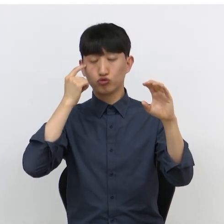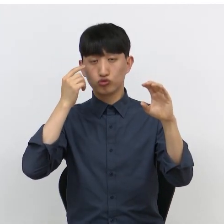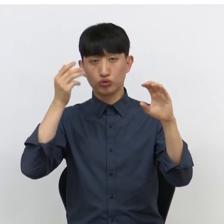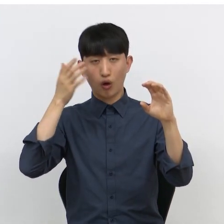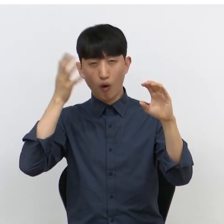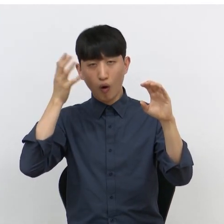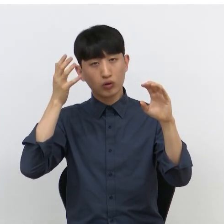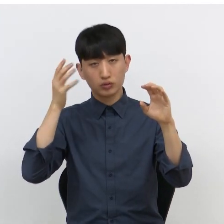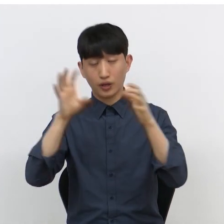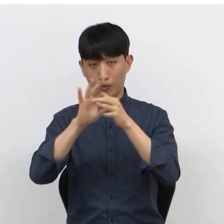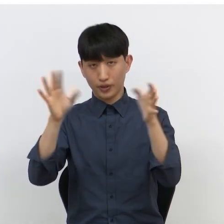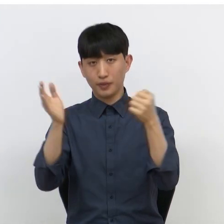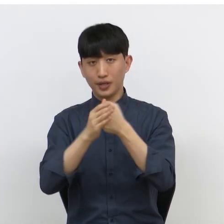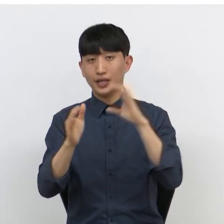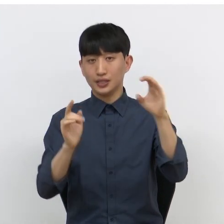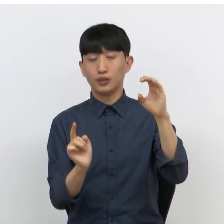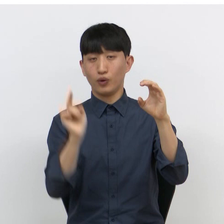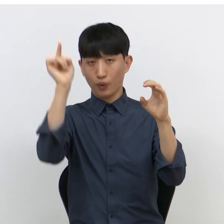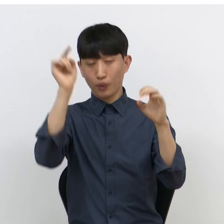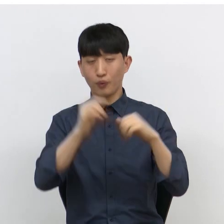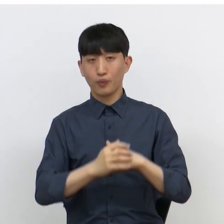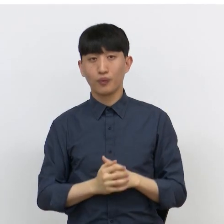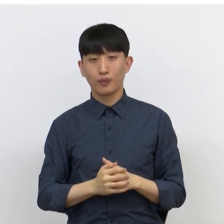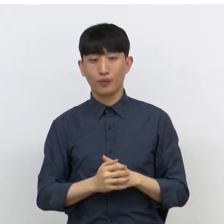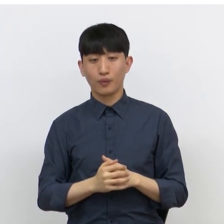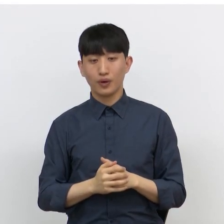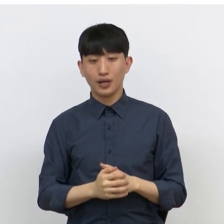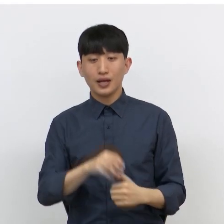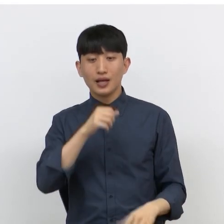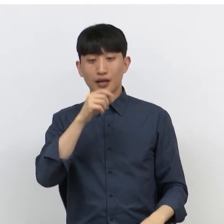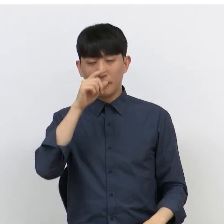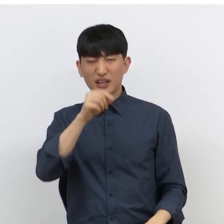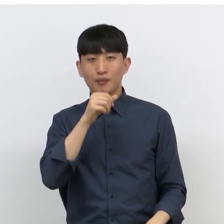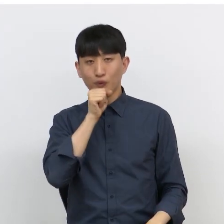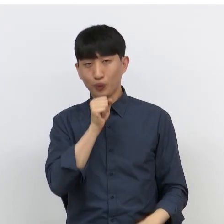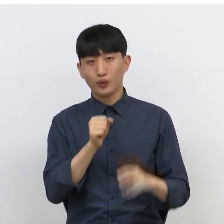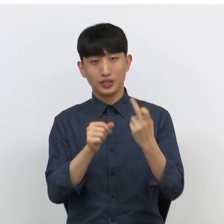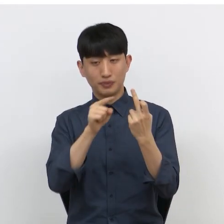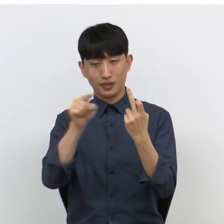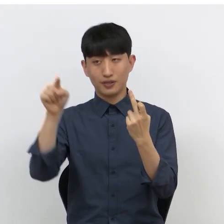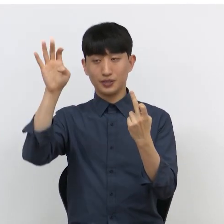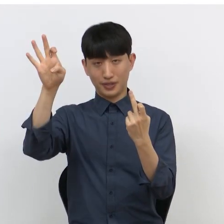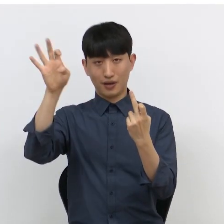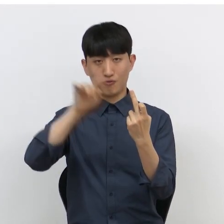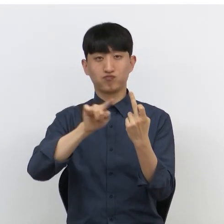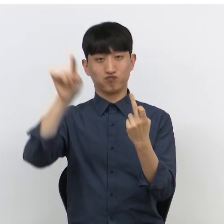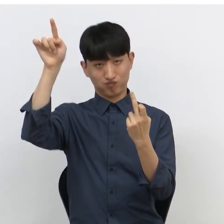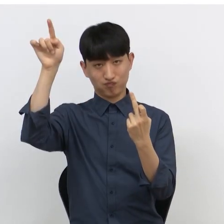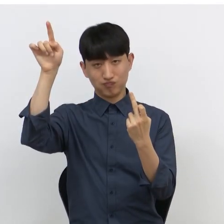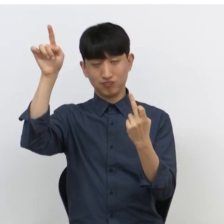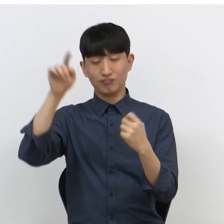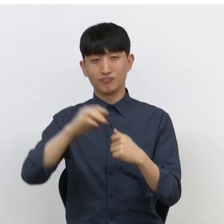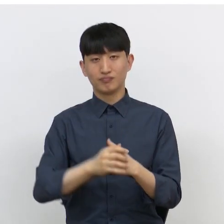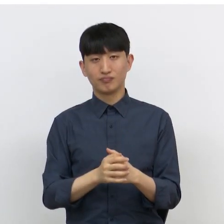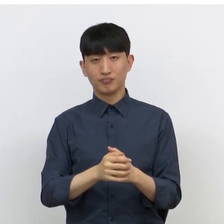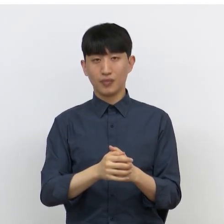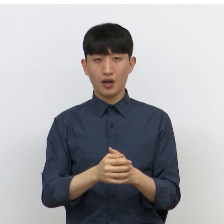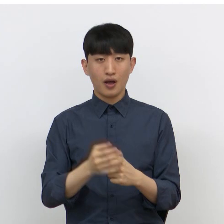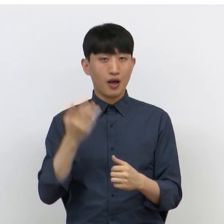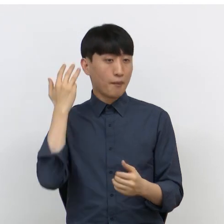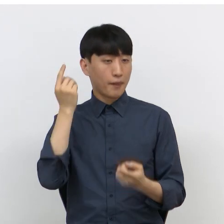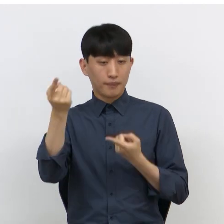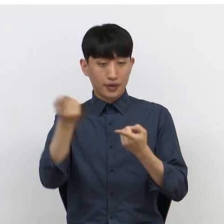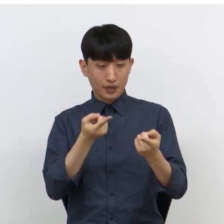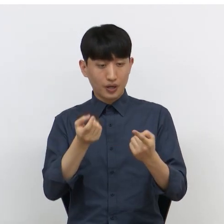그래서 C레벨을 올렸고, 그 다음에 민감도도 마찬가지로 14로 올렸습니다. 그랬더니 매핑 한 달 후에